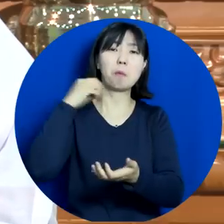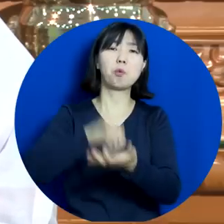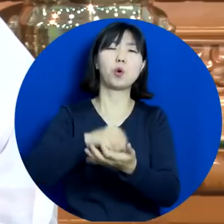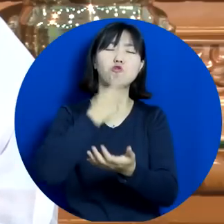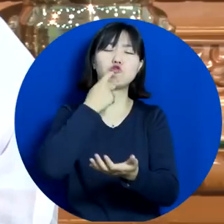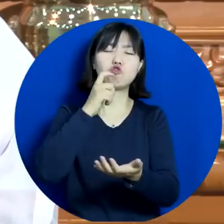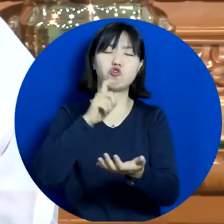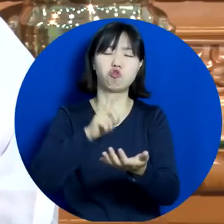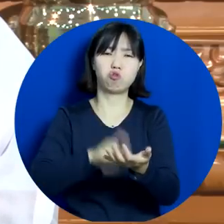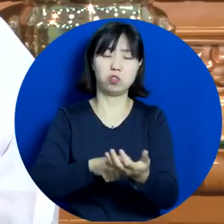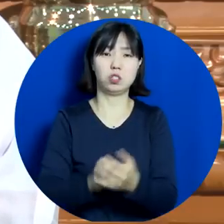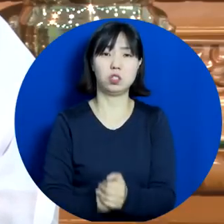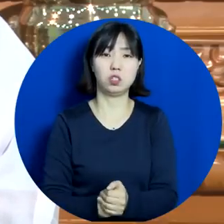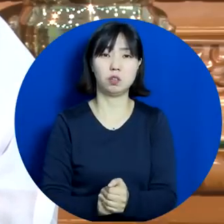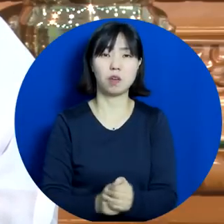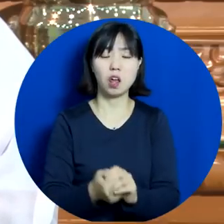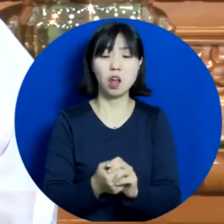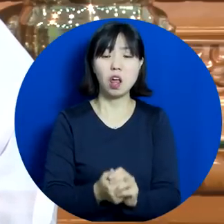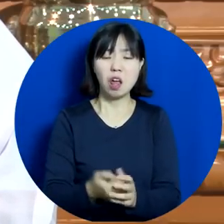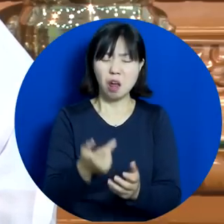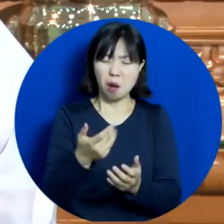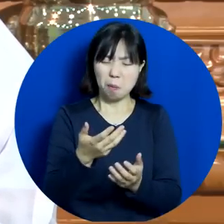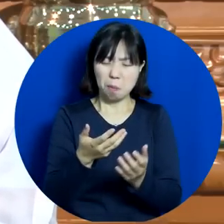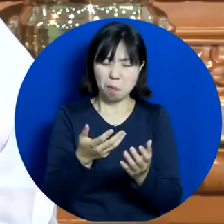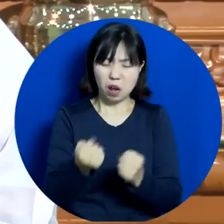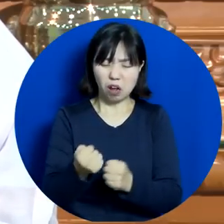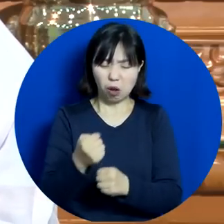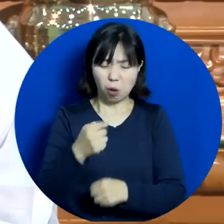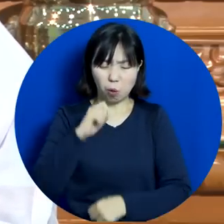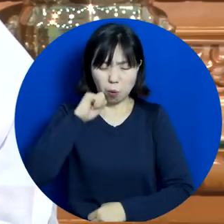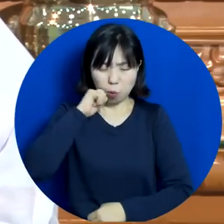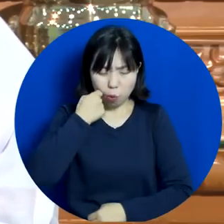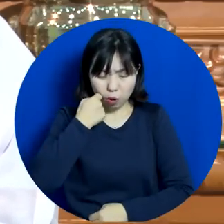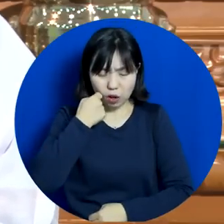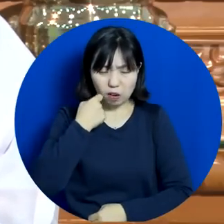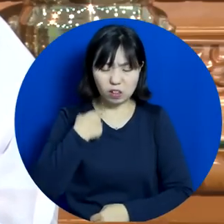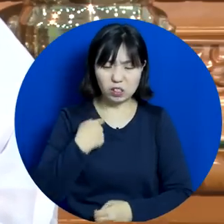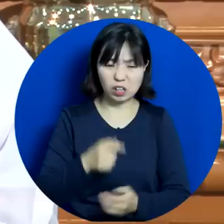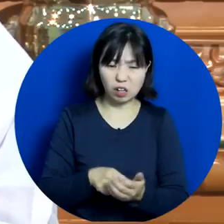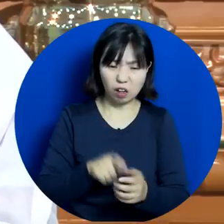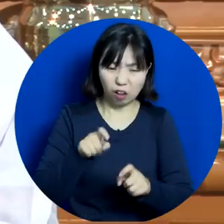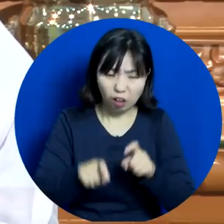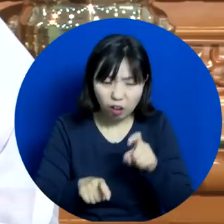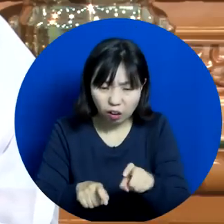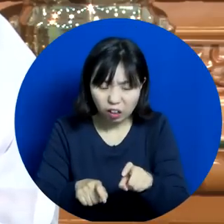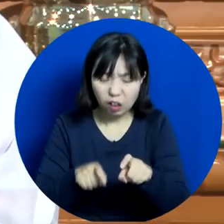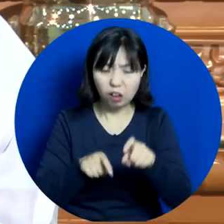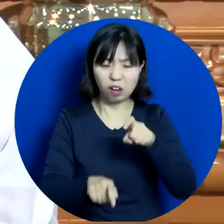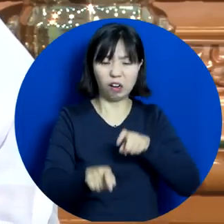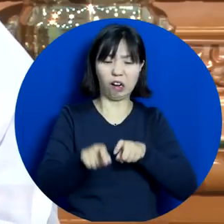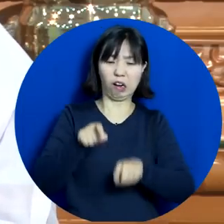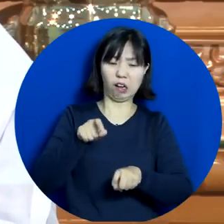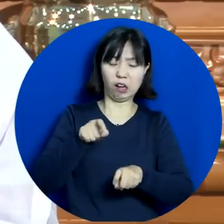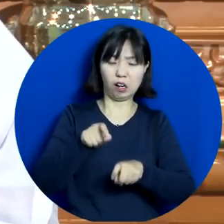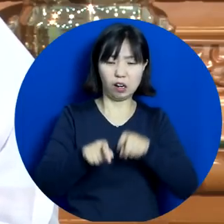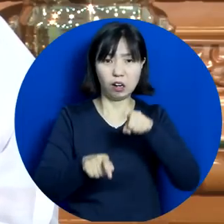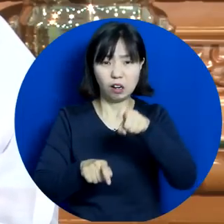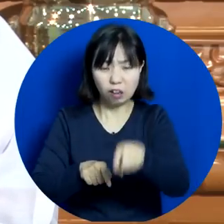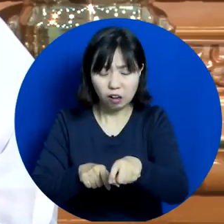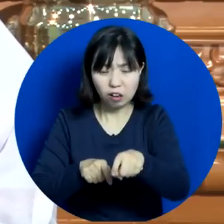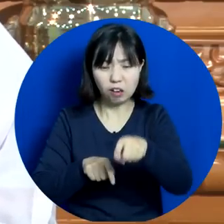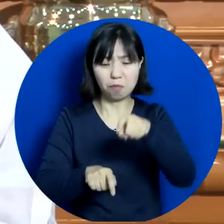그래서 이 몇 번의 고비를 넘겨줘야 돼. 갔다가 또 뒷받고 쳤다가 갔다가 또 되돌아왔다가 갔다가